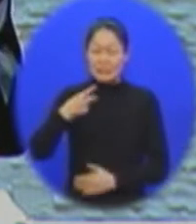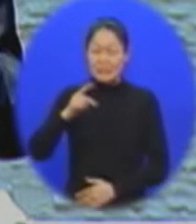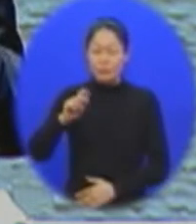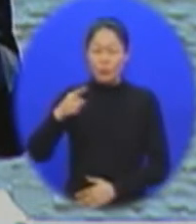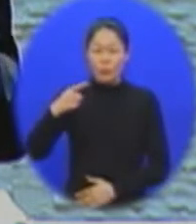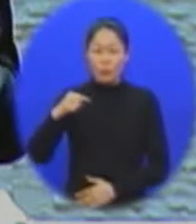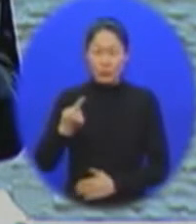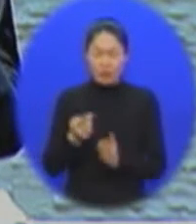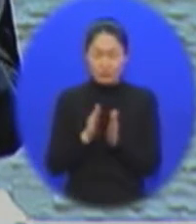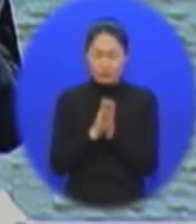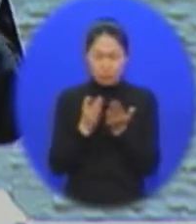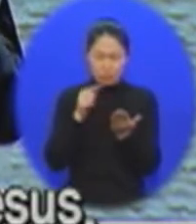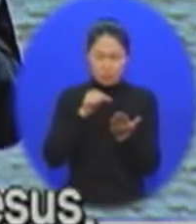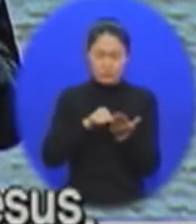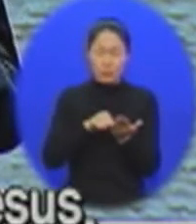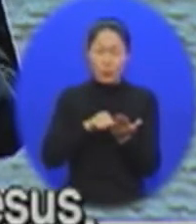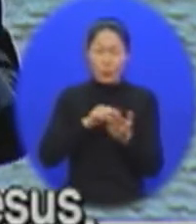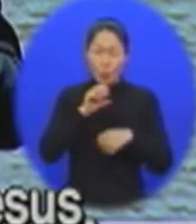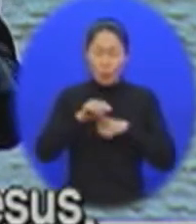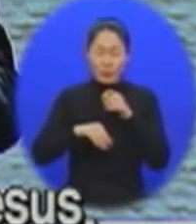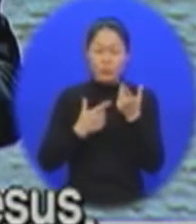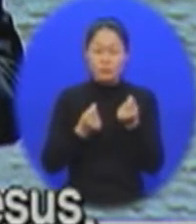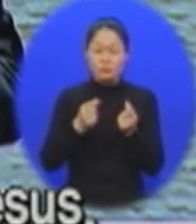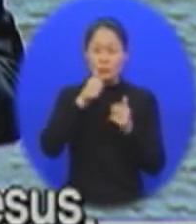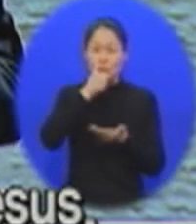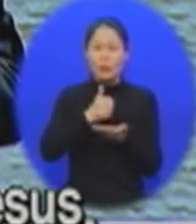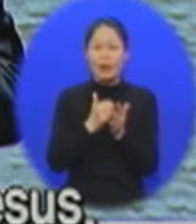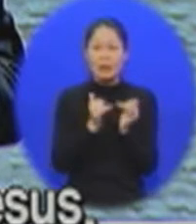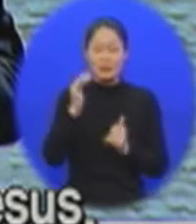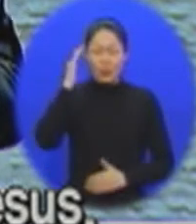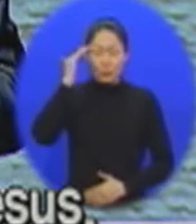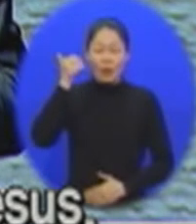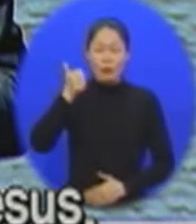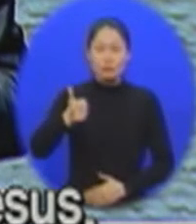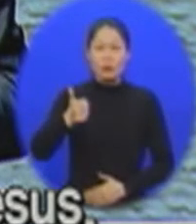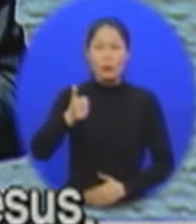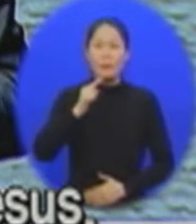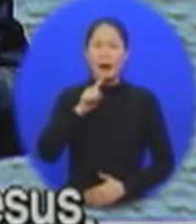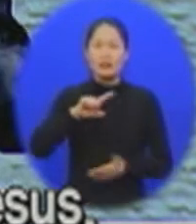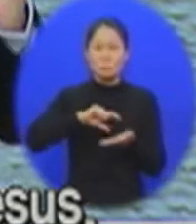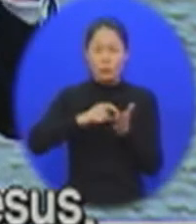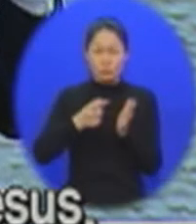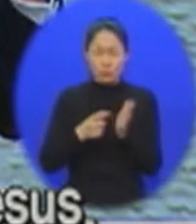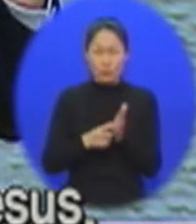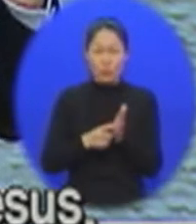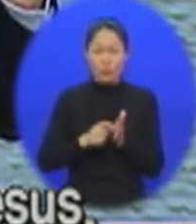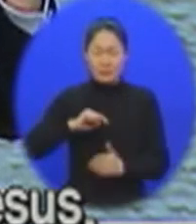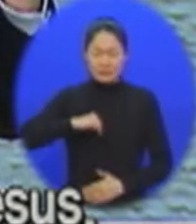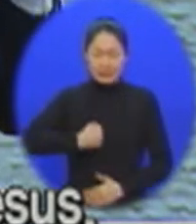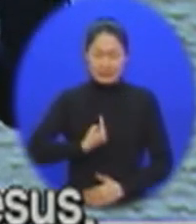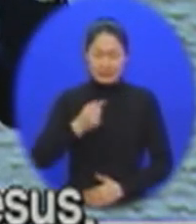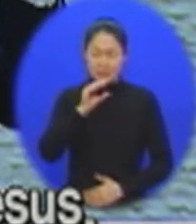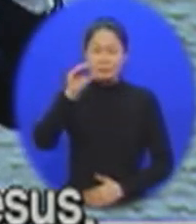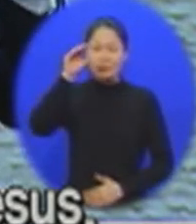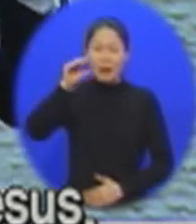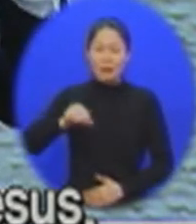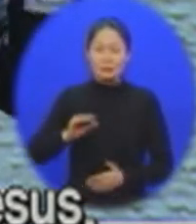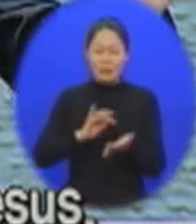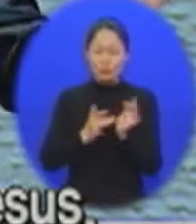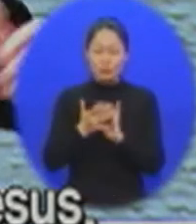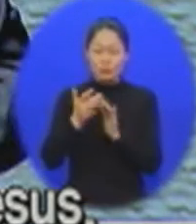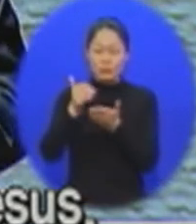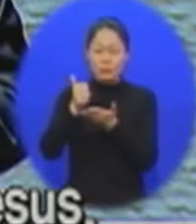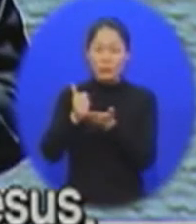가 고백한 것처럼 죄인의 괴수 라고 할만한 자기 자신은 정말 십자가에서 예수님과 함께